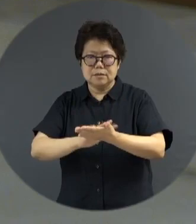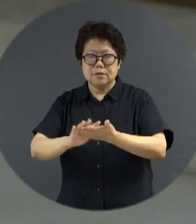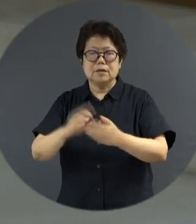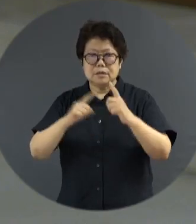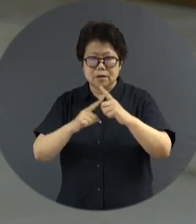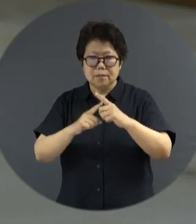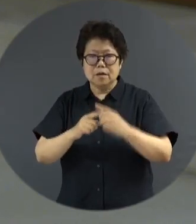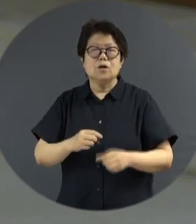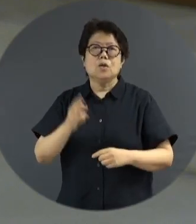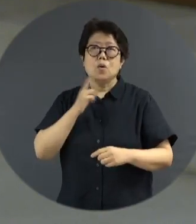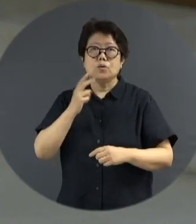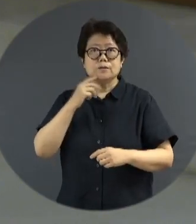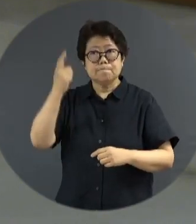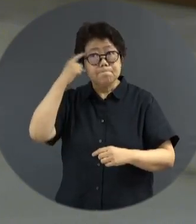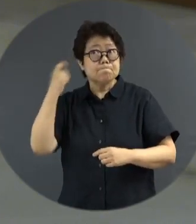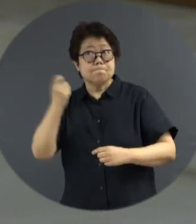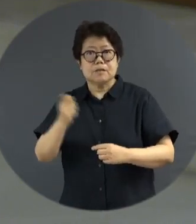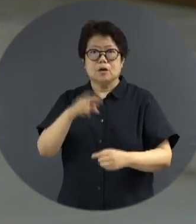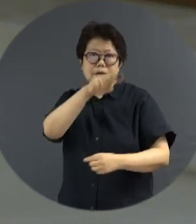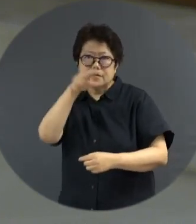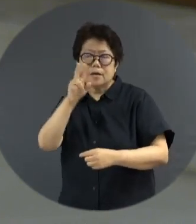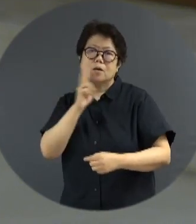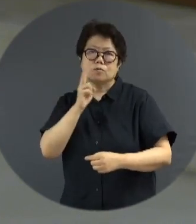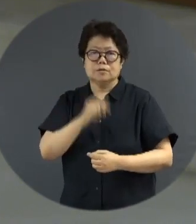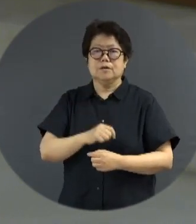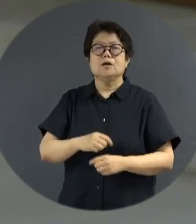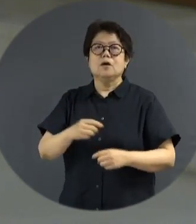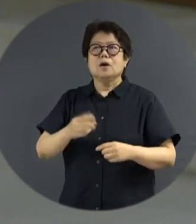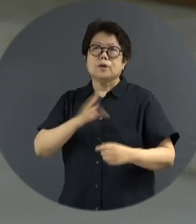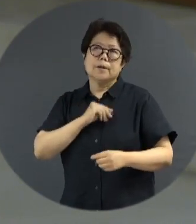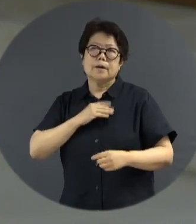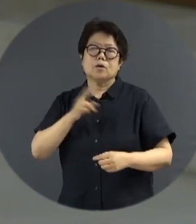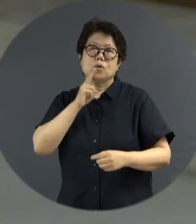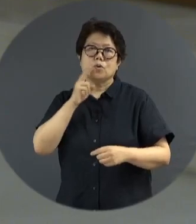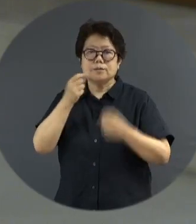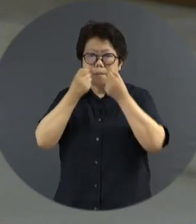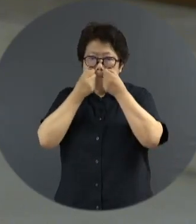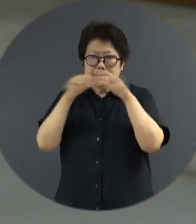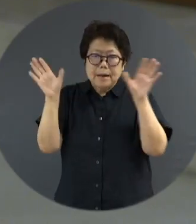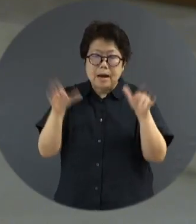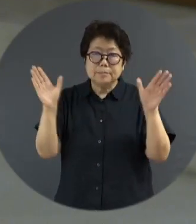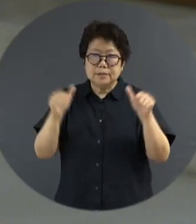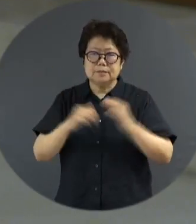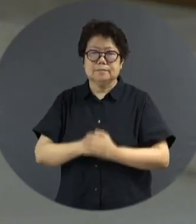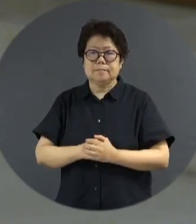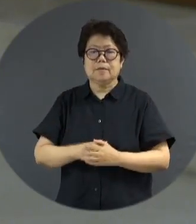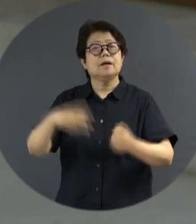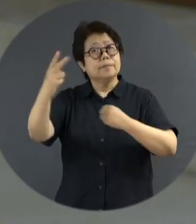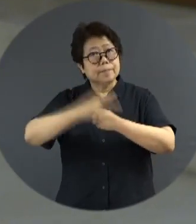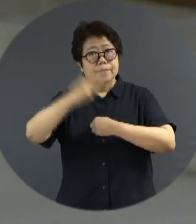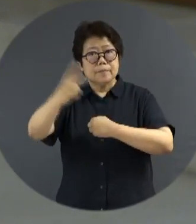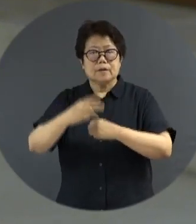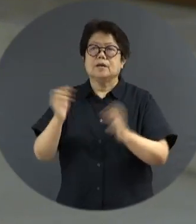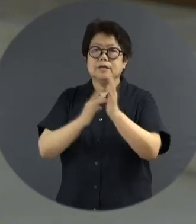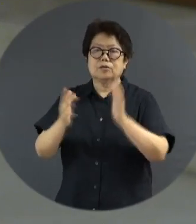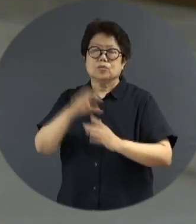机警如同蛇，顺坡如同鸽子。第二，主耶稣所讲的宝藏就是